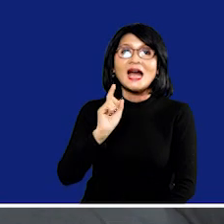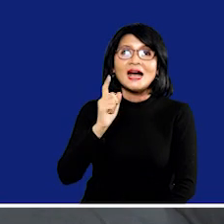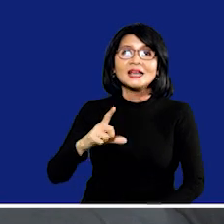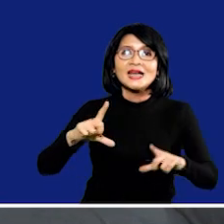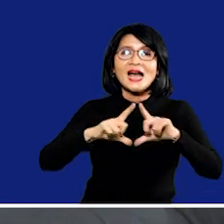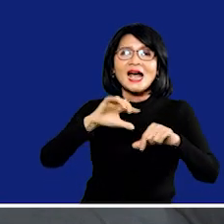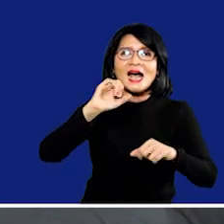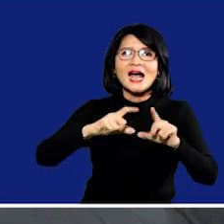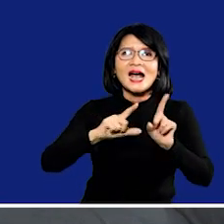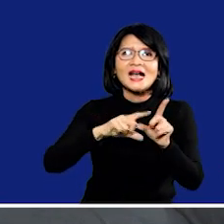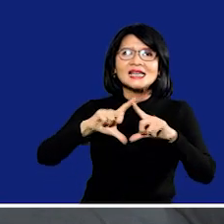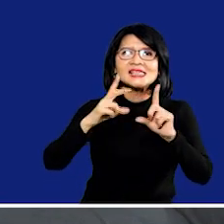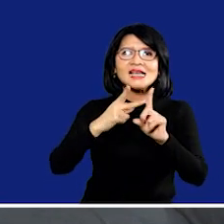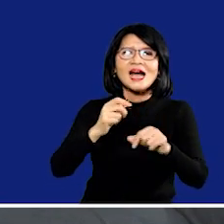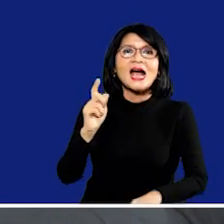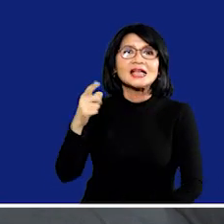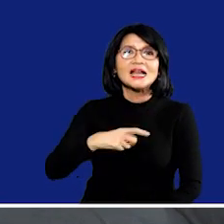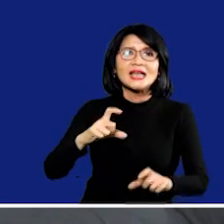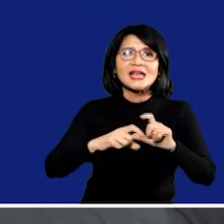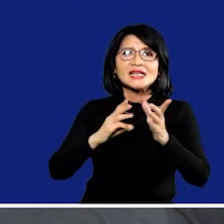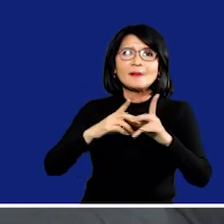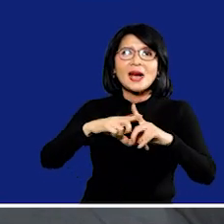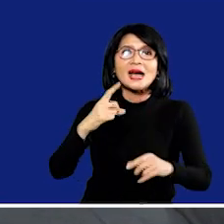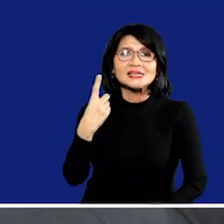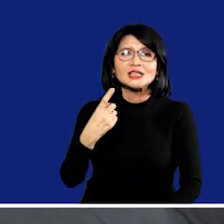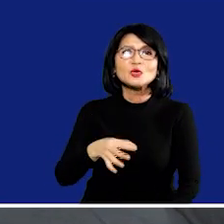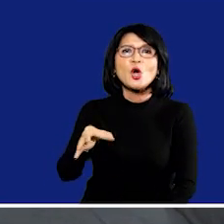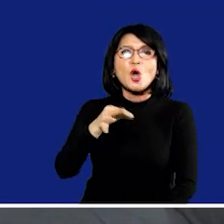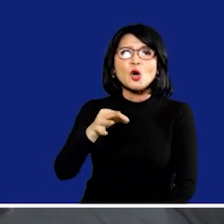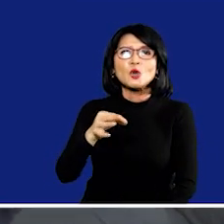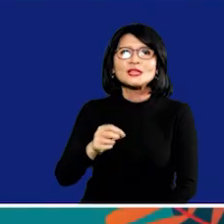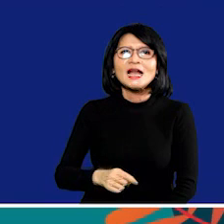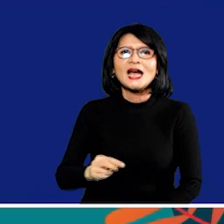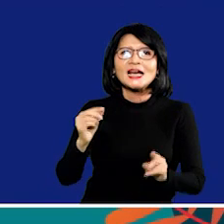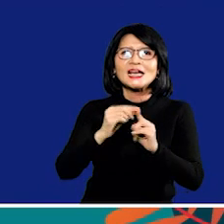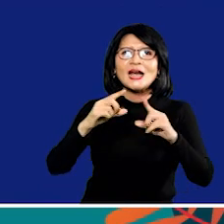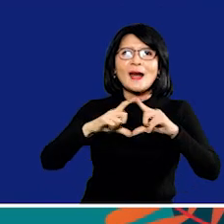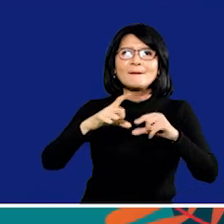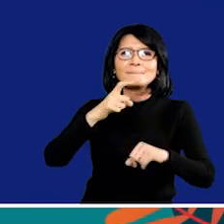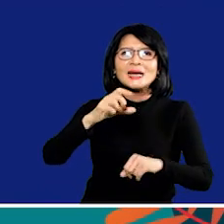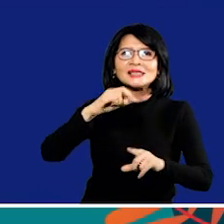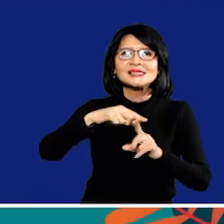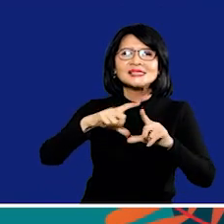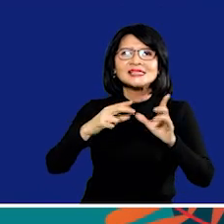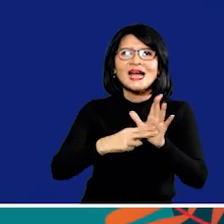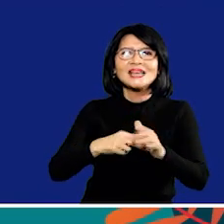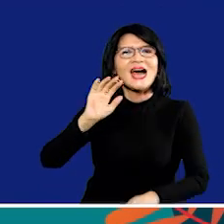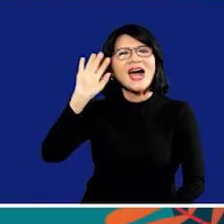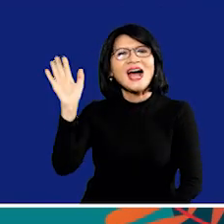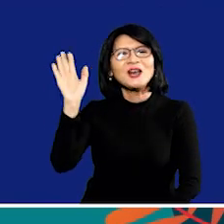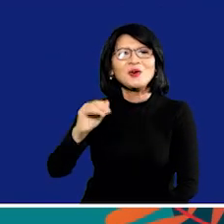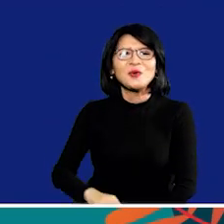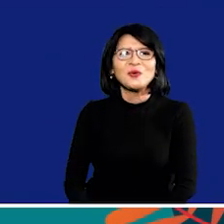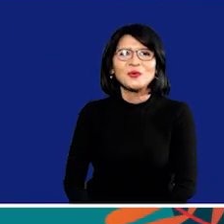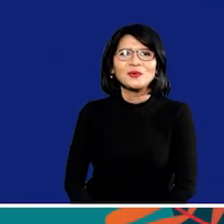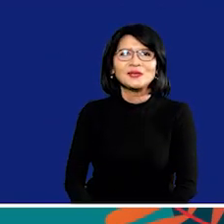Aulia Sudrajat dari SMA Negeri 1, Pacitan, Jawa Timur. Hai, Eca. Hai, Kak. Halo, teman-teman